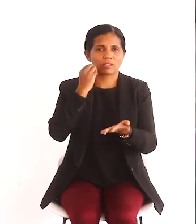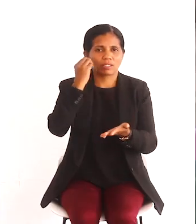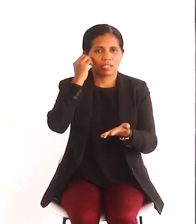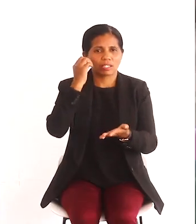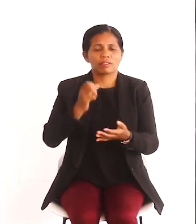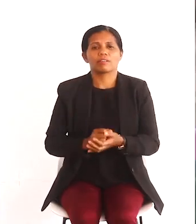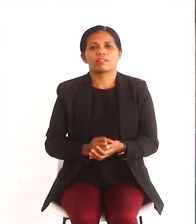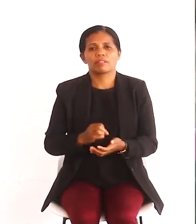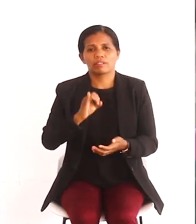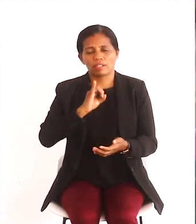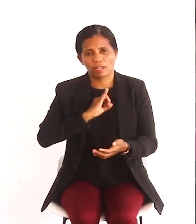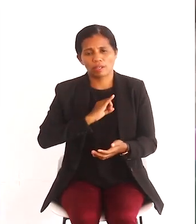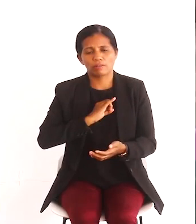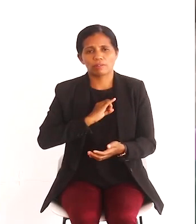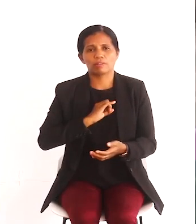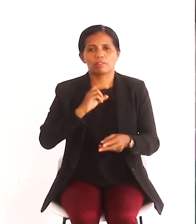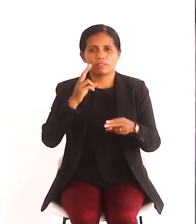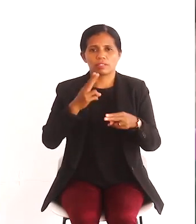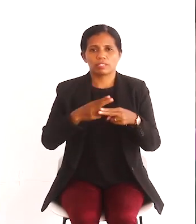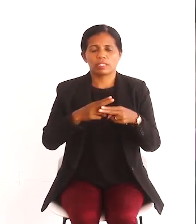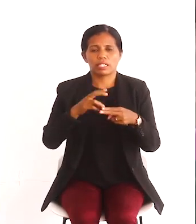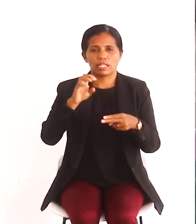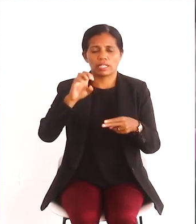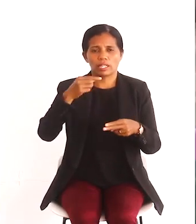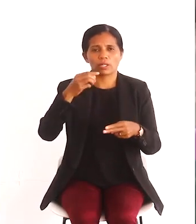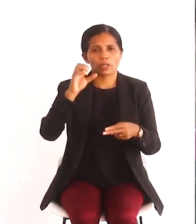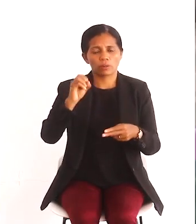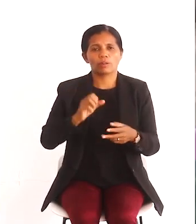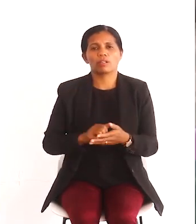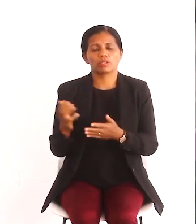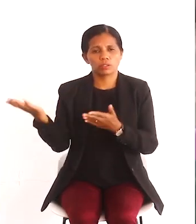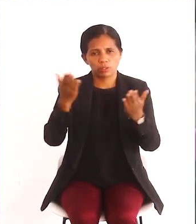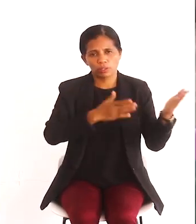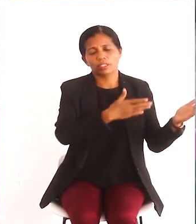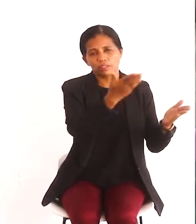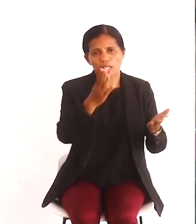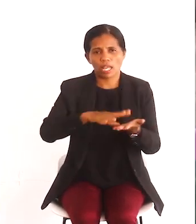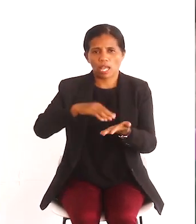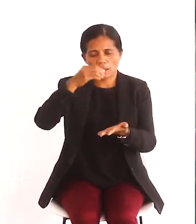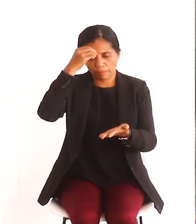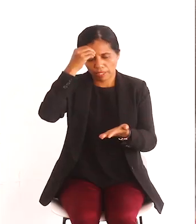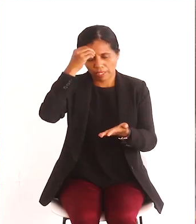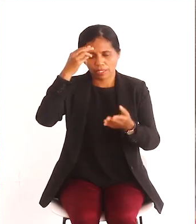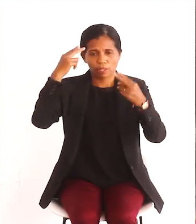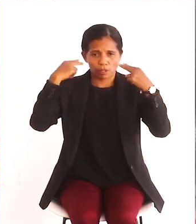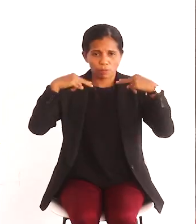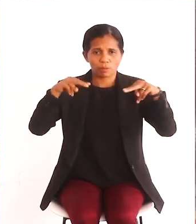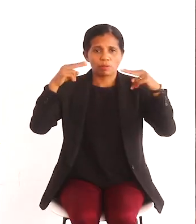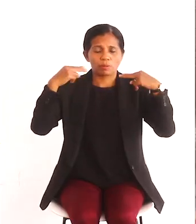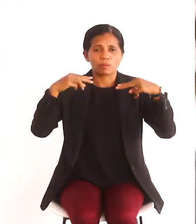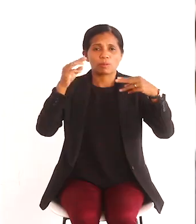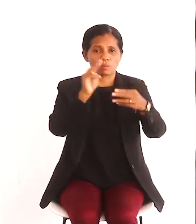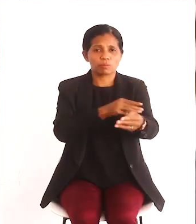Hau hanesang ego lemos, hakarak lori ita ato aprende musik Timor balo. Hanese ita hatene